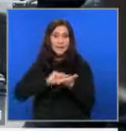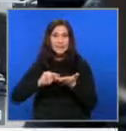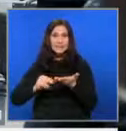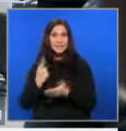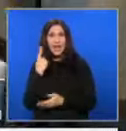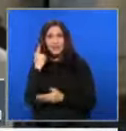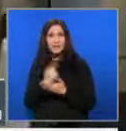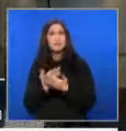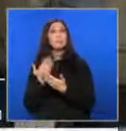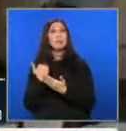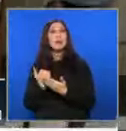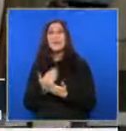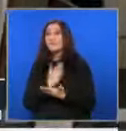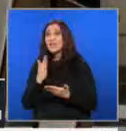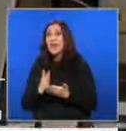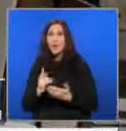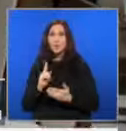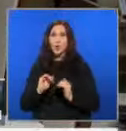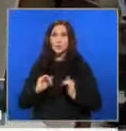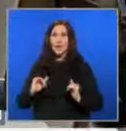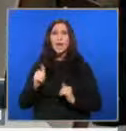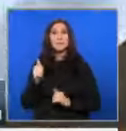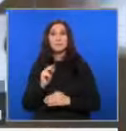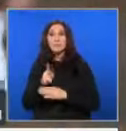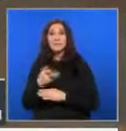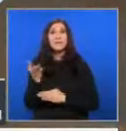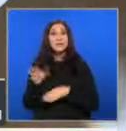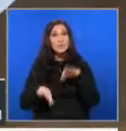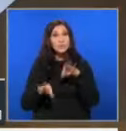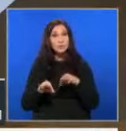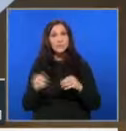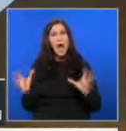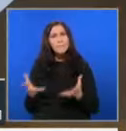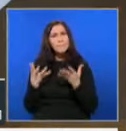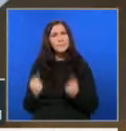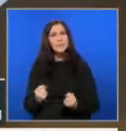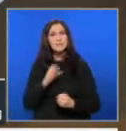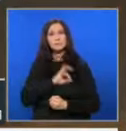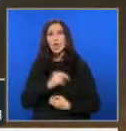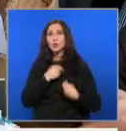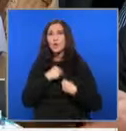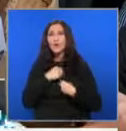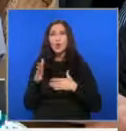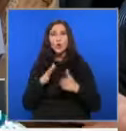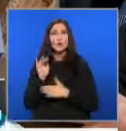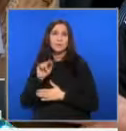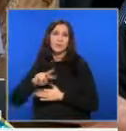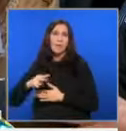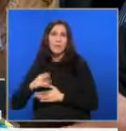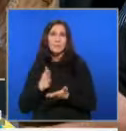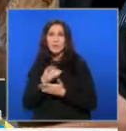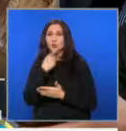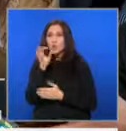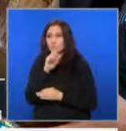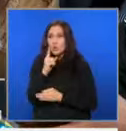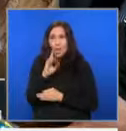Регистрация ден преди финала, но разделени. БСП тръгват на тези избори с амбицията да спечелят доверието на хората и да бъдат алтернатива. През годините нито веднъж